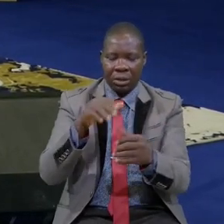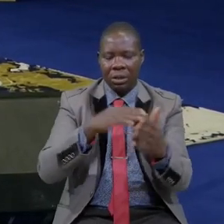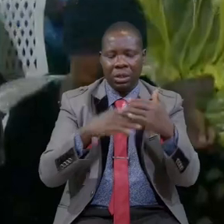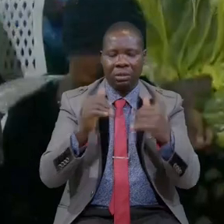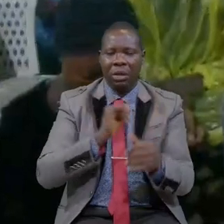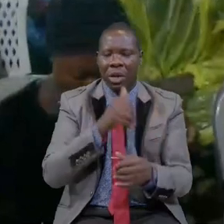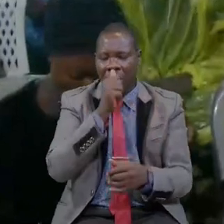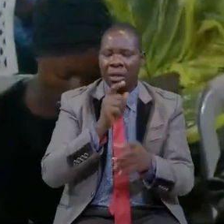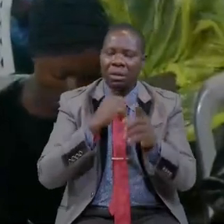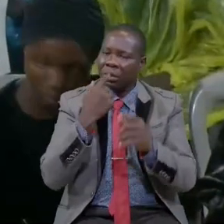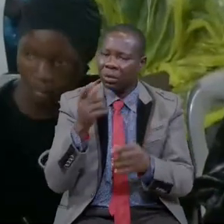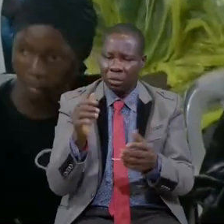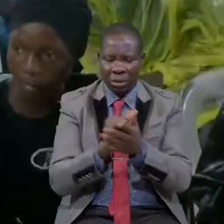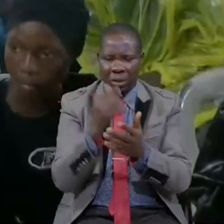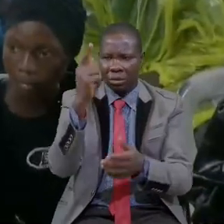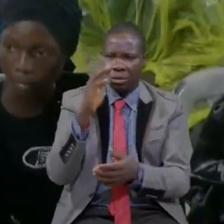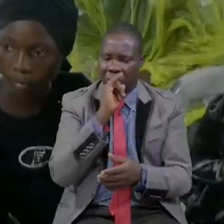livre de vie.